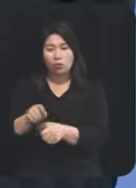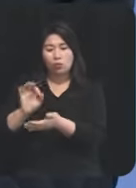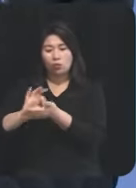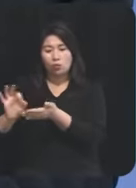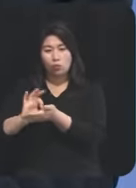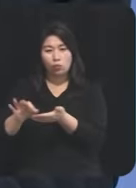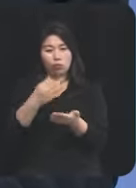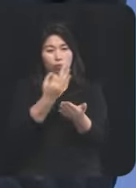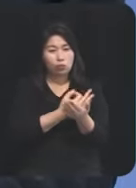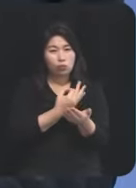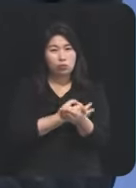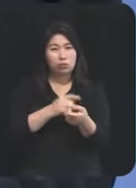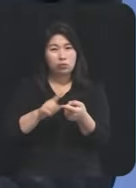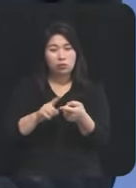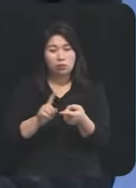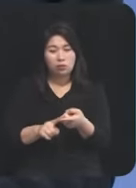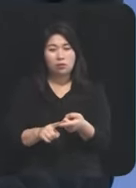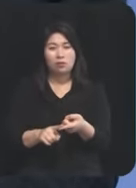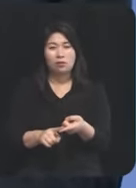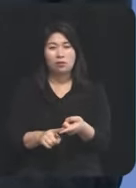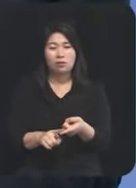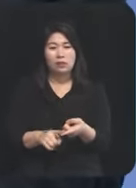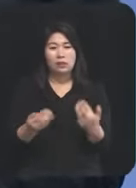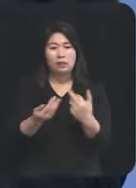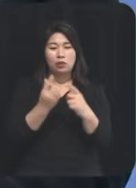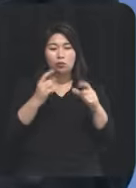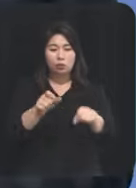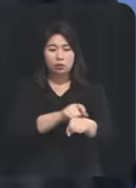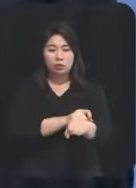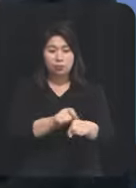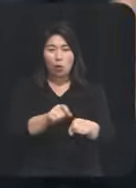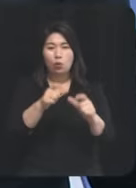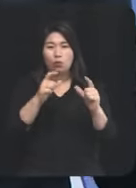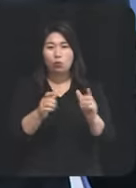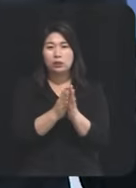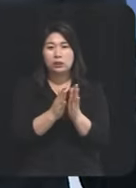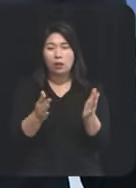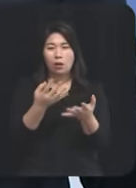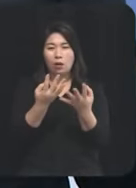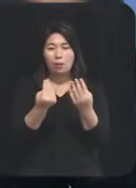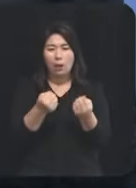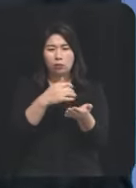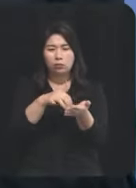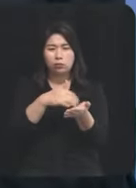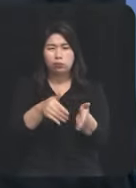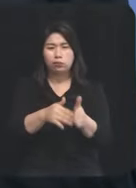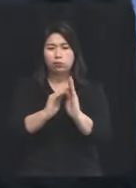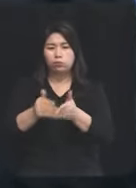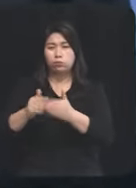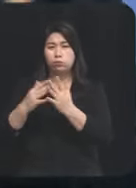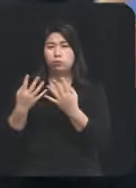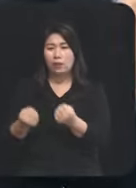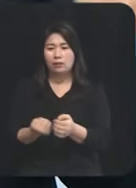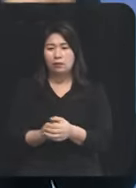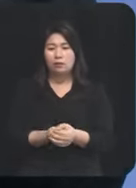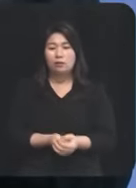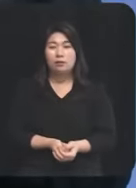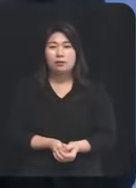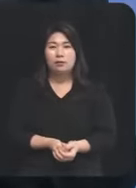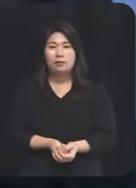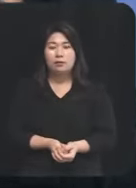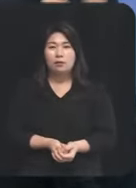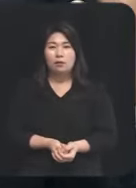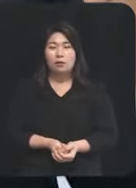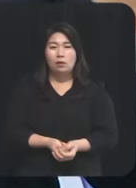국가가 채워주는 건데 특별자치도가 그렇죠. 추진되면서 수많은 행정 수요들이 생겼지 않습니까? 네네. 국가 사무도 넘어오게